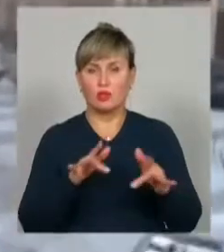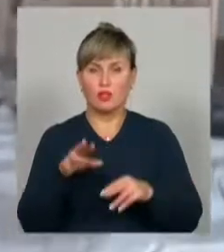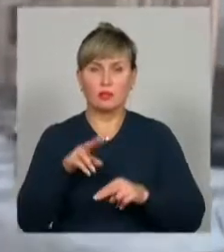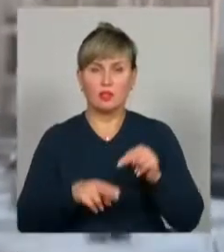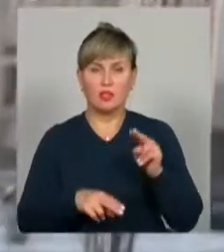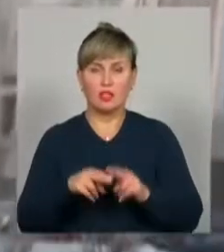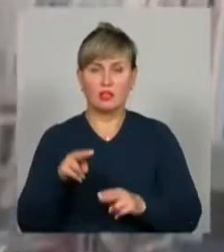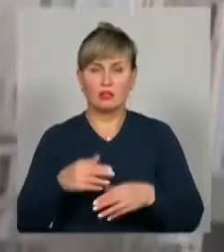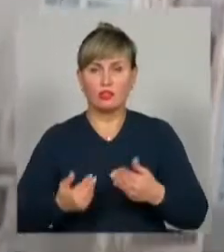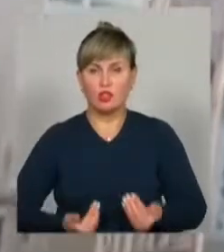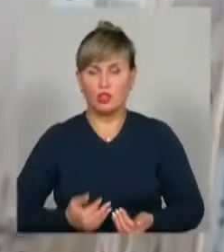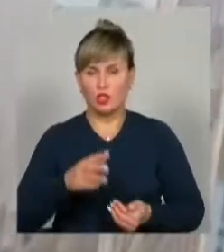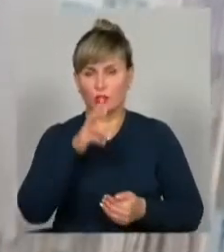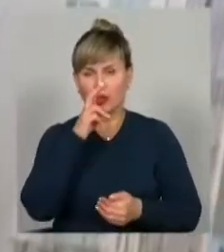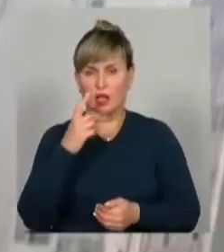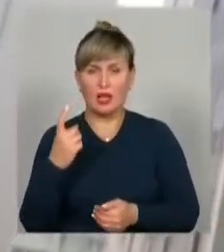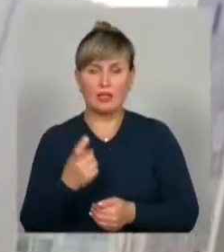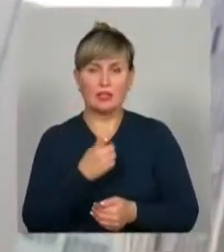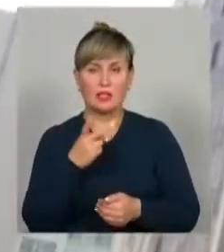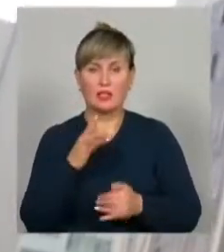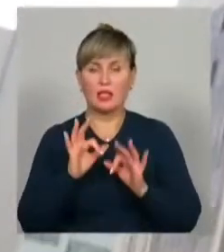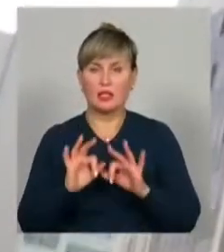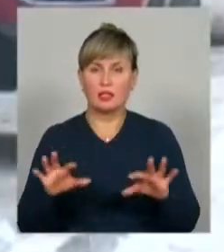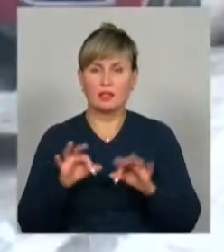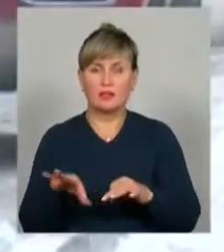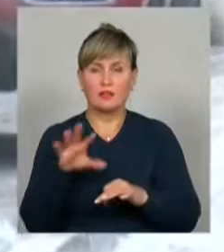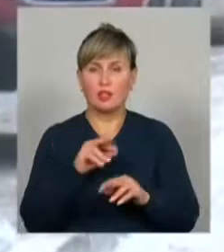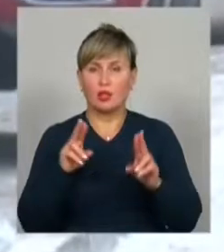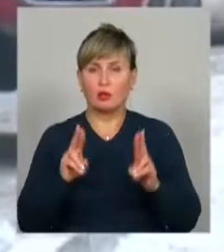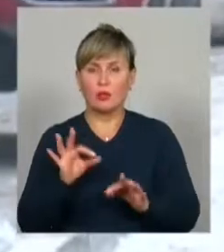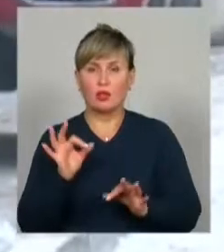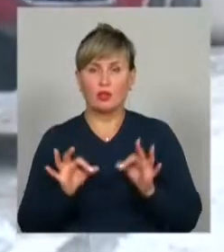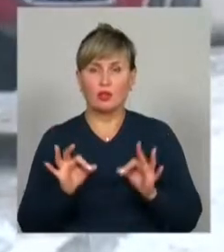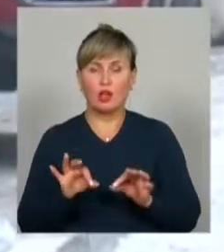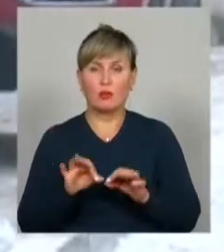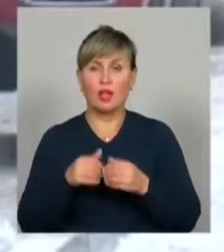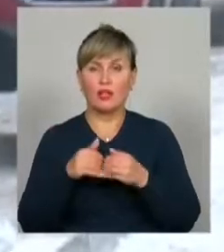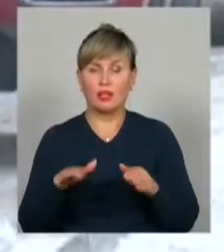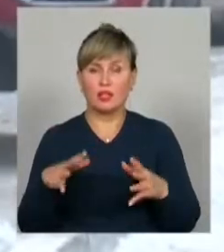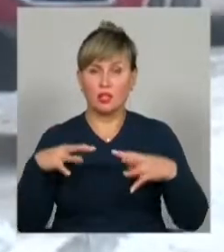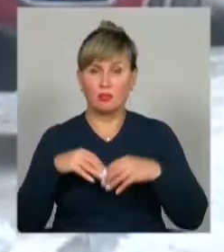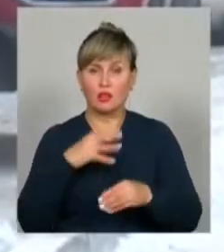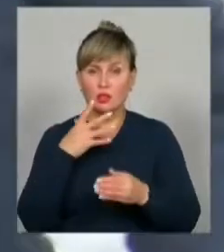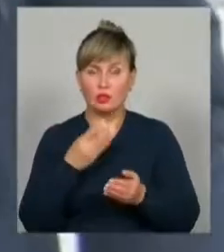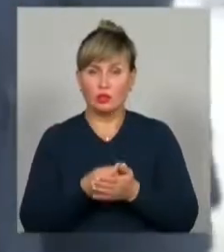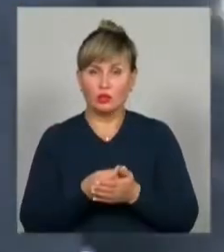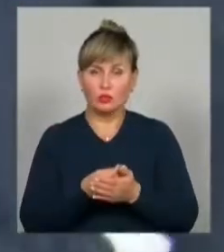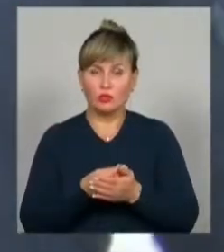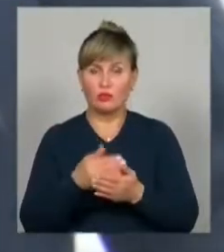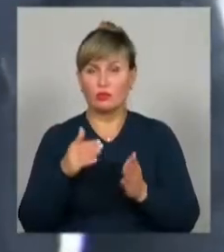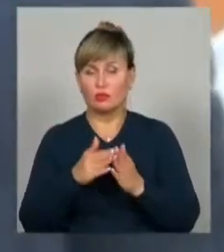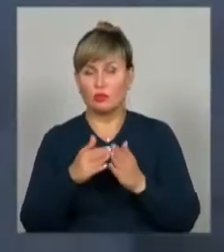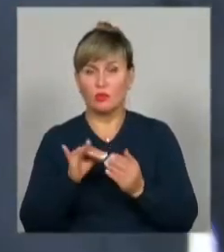строительства и жилищно-коммунального хозяйства. Для разъяснения всех правил и норм открытия объединения собственников имущества, а